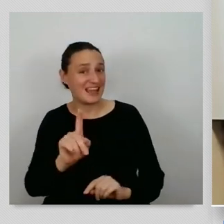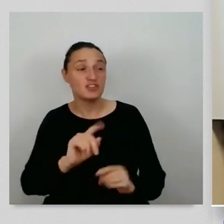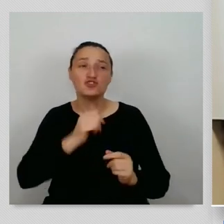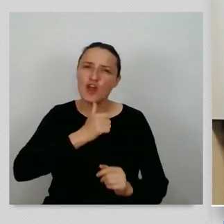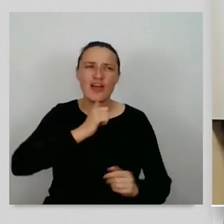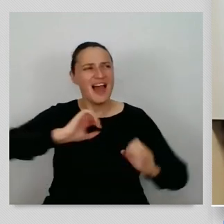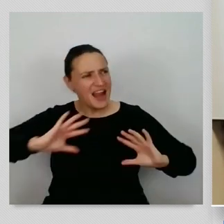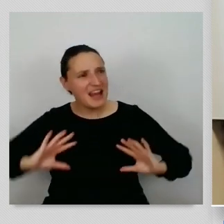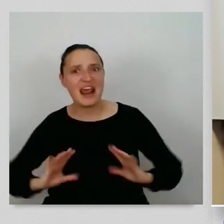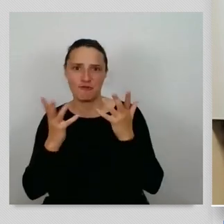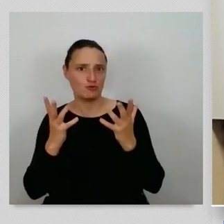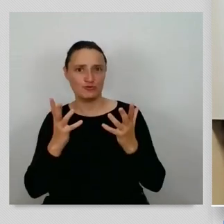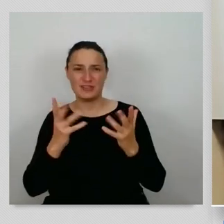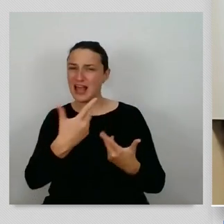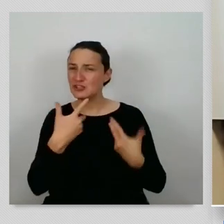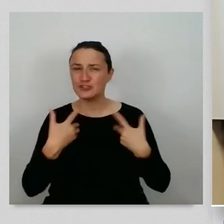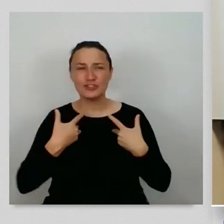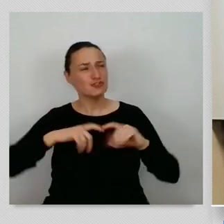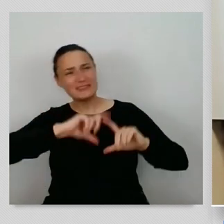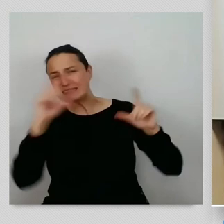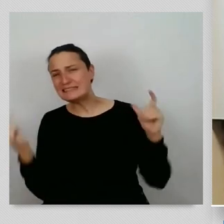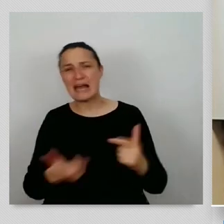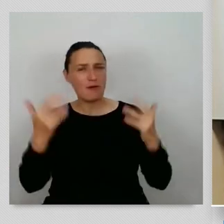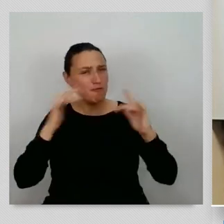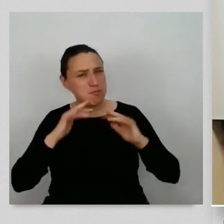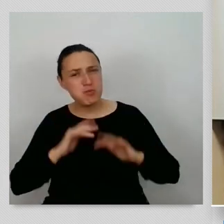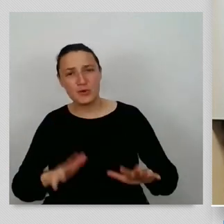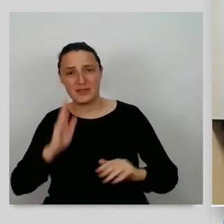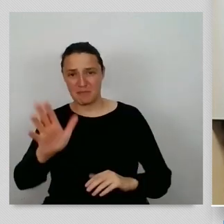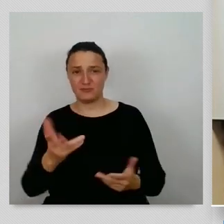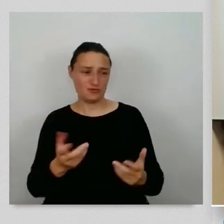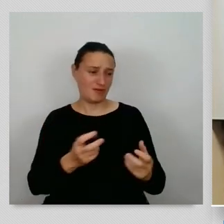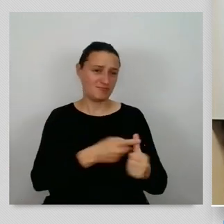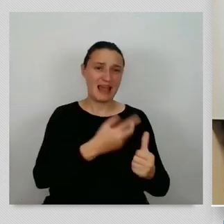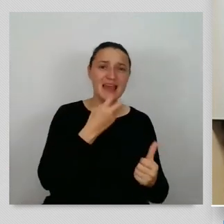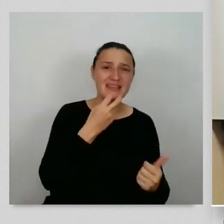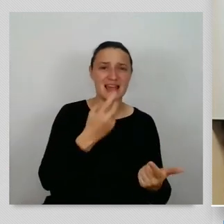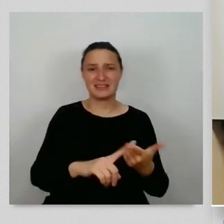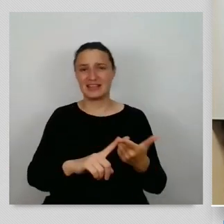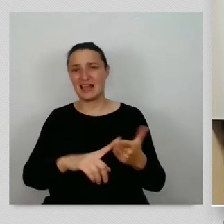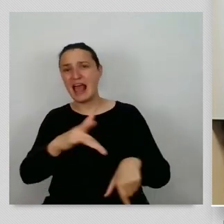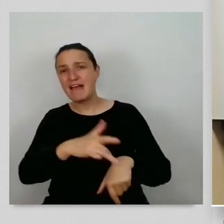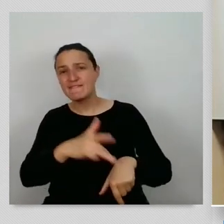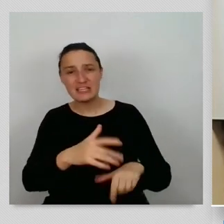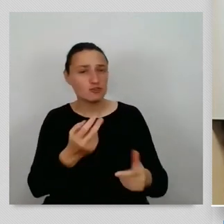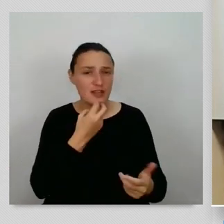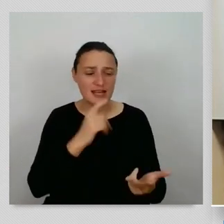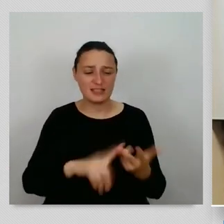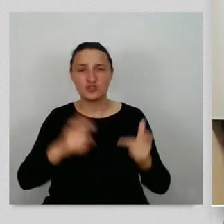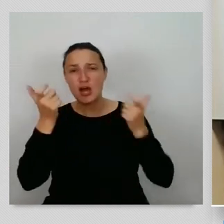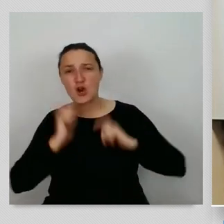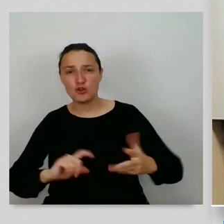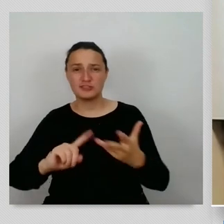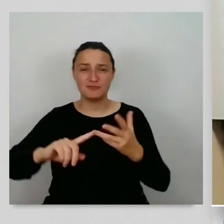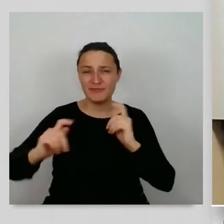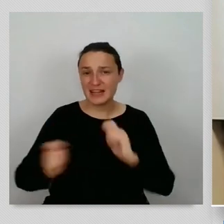dotknie wszystkich obszarów życia. Bo tu możemy sobie wymieniać, tak, energetyka, efektywność energetyczna, rolnictwo, transport,